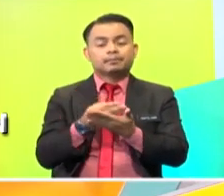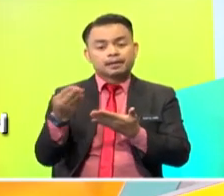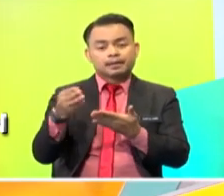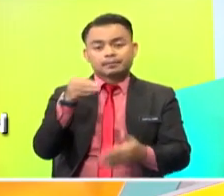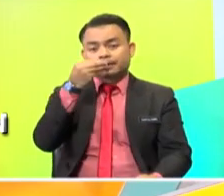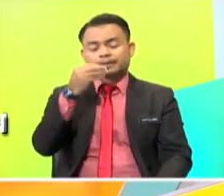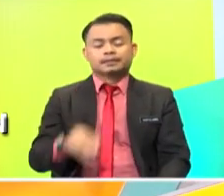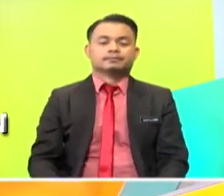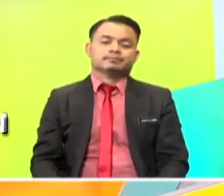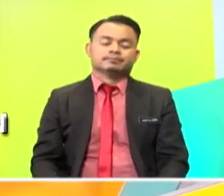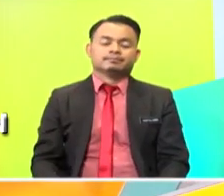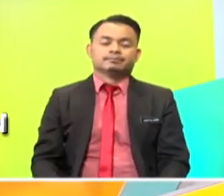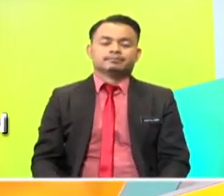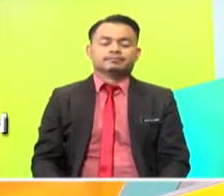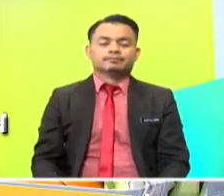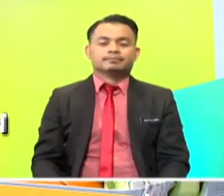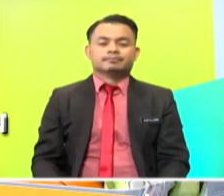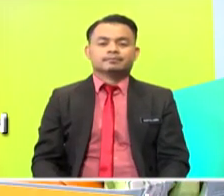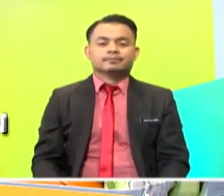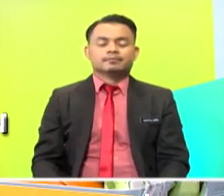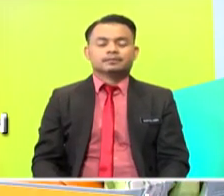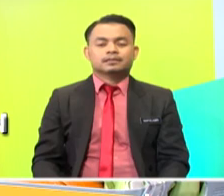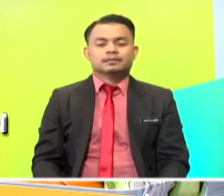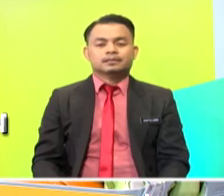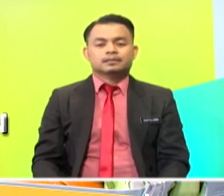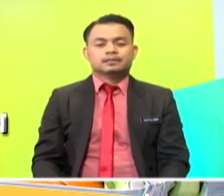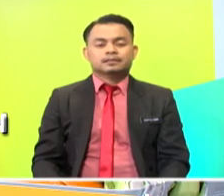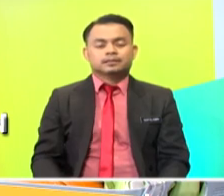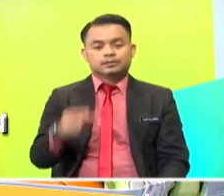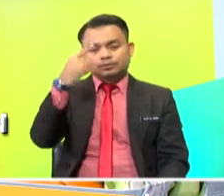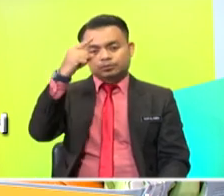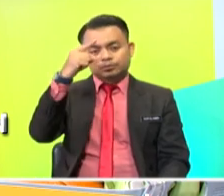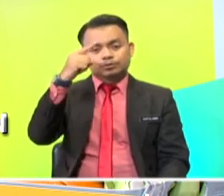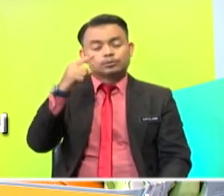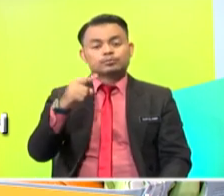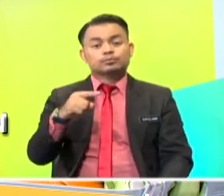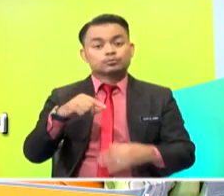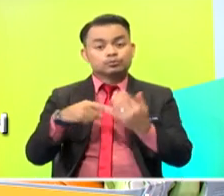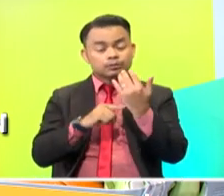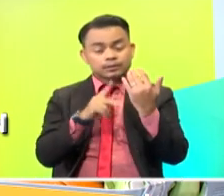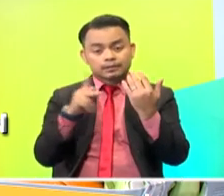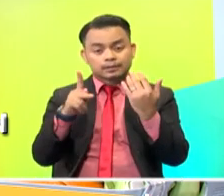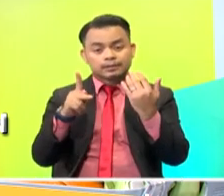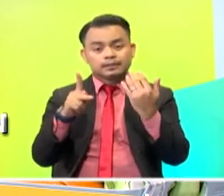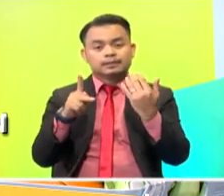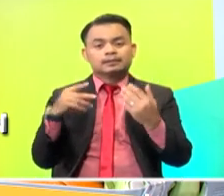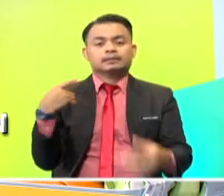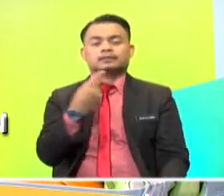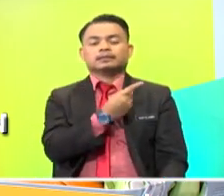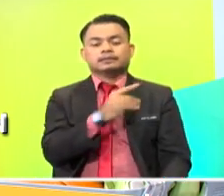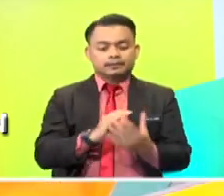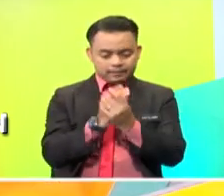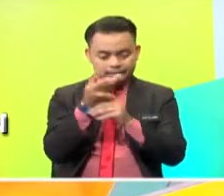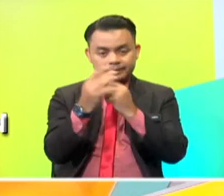lapo sedikit demi tidak menghapus rasa kita perlu melakukan sanitasi tangan terlebih dahulu ya adik jadi saya menjemput cek